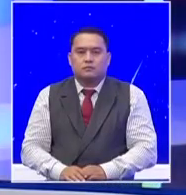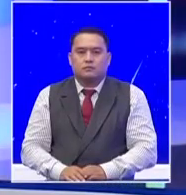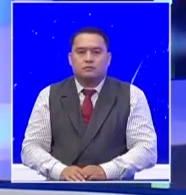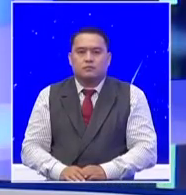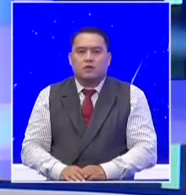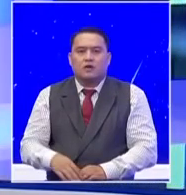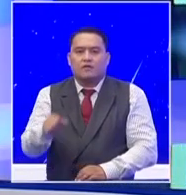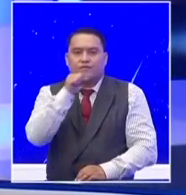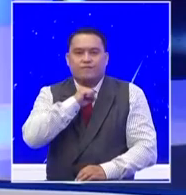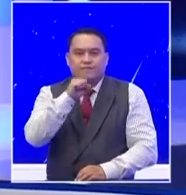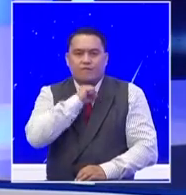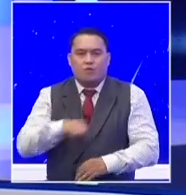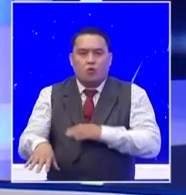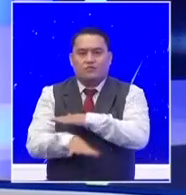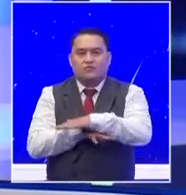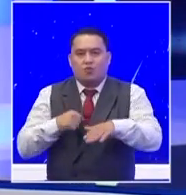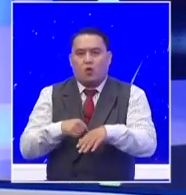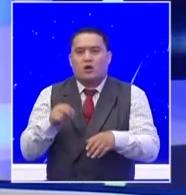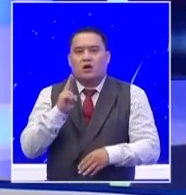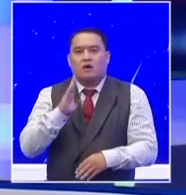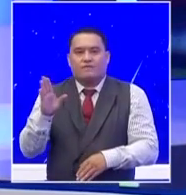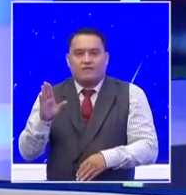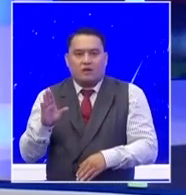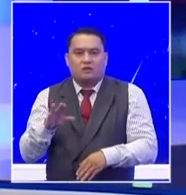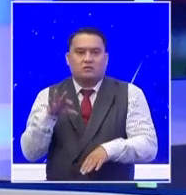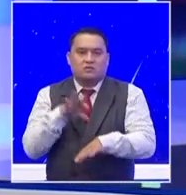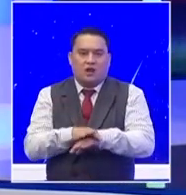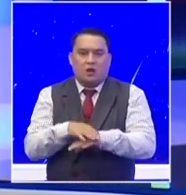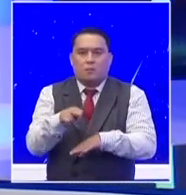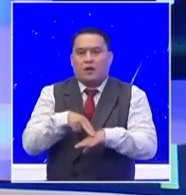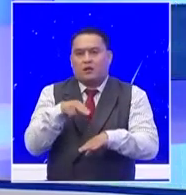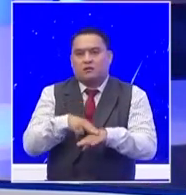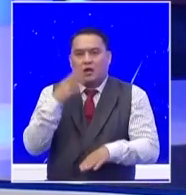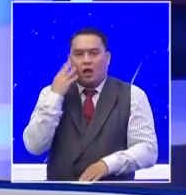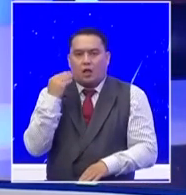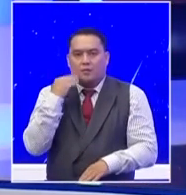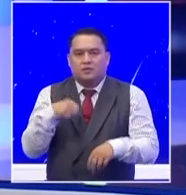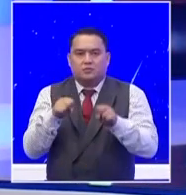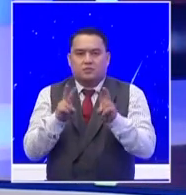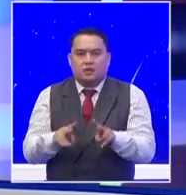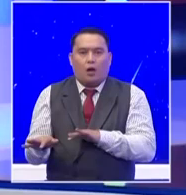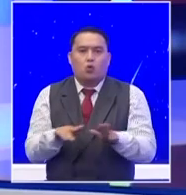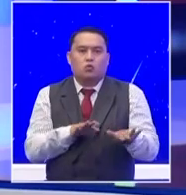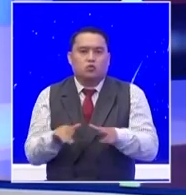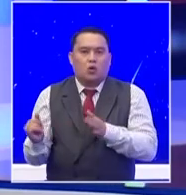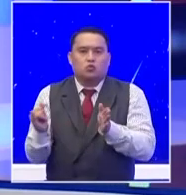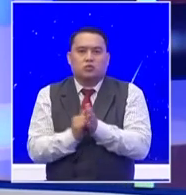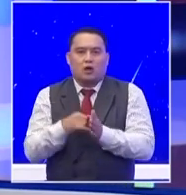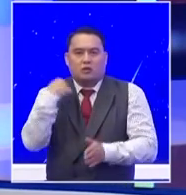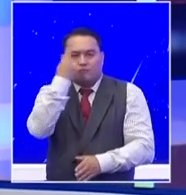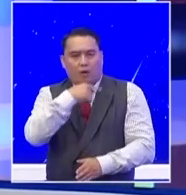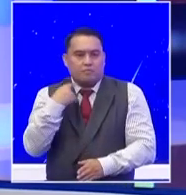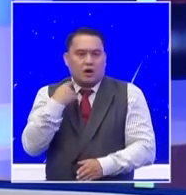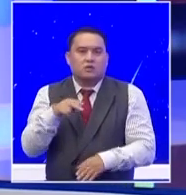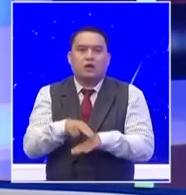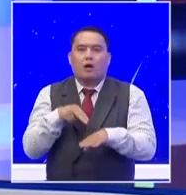Серийный домушник, вскрывавший чужие квартиры с помощью резака, задержан полицией Алматы в ходе спецоперации, сообщает Закон КЗ. Как